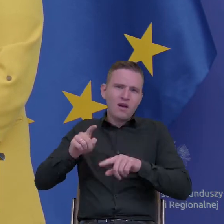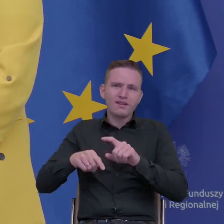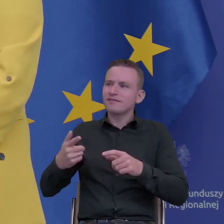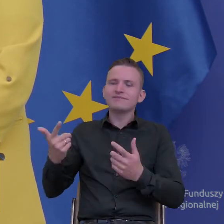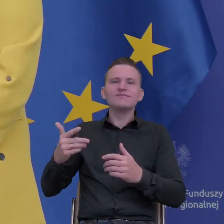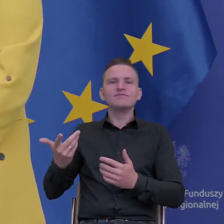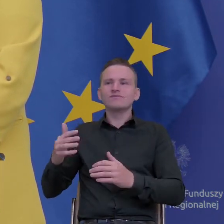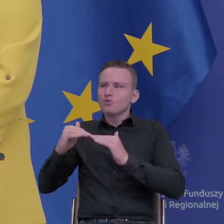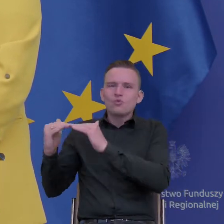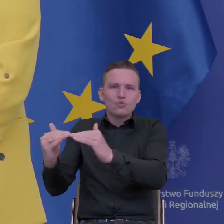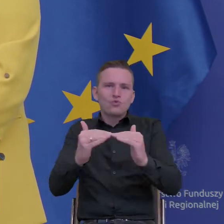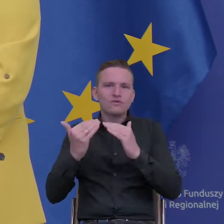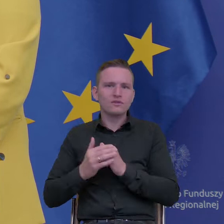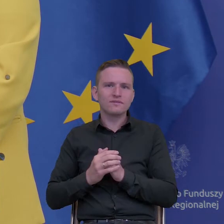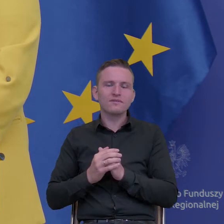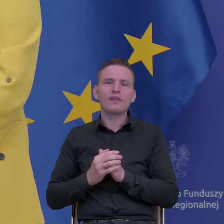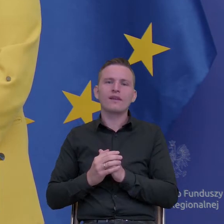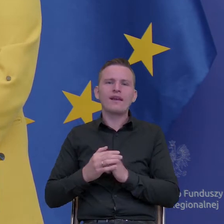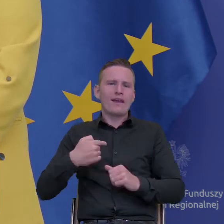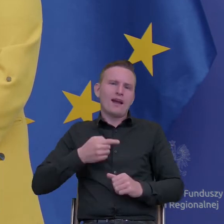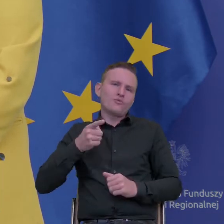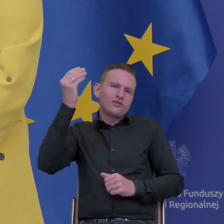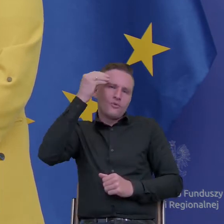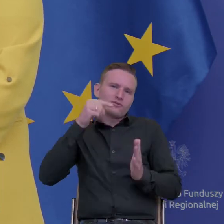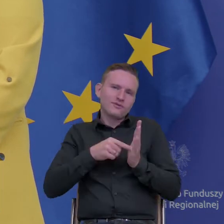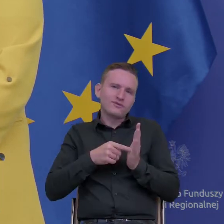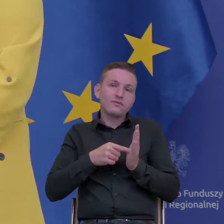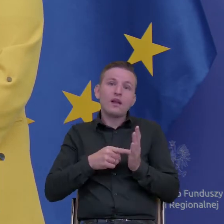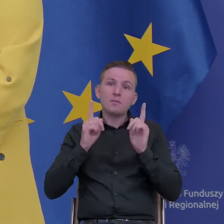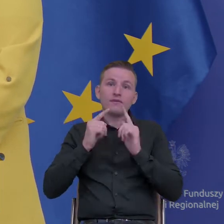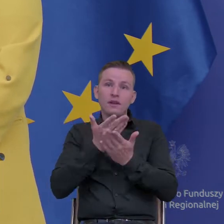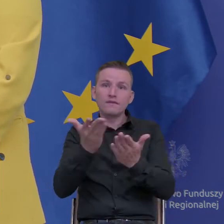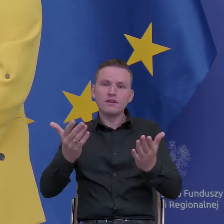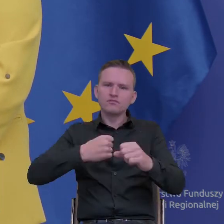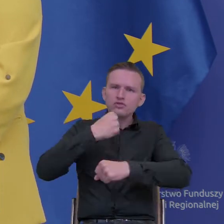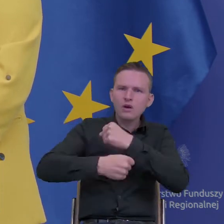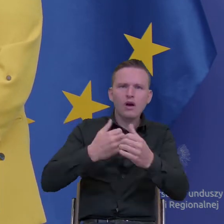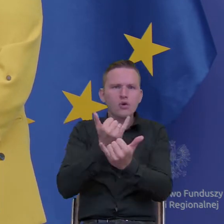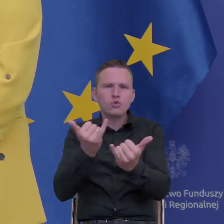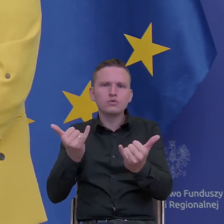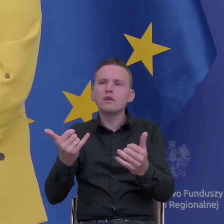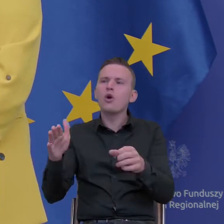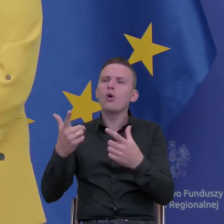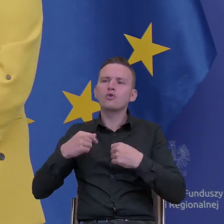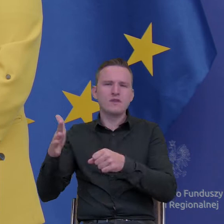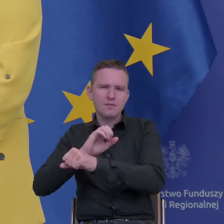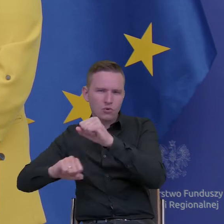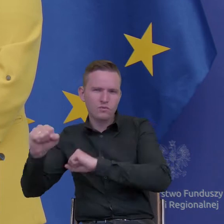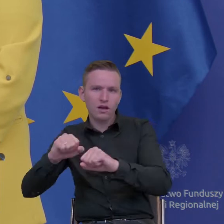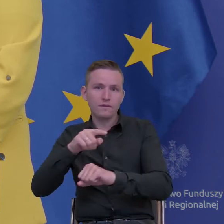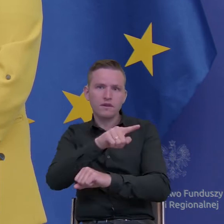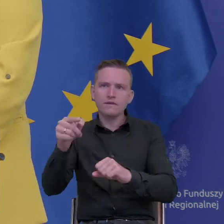pokazać, uzmysłowić sobie, jak ważne są to działania. Jak ważne są to